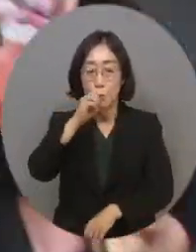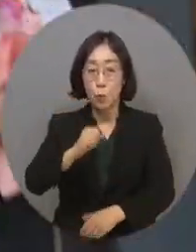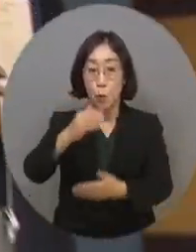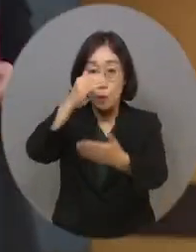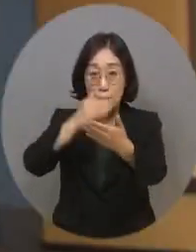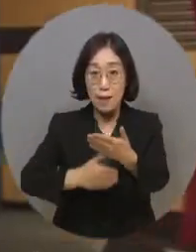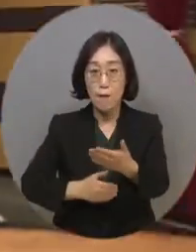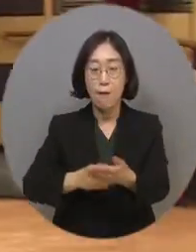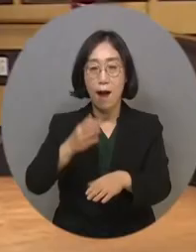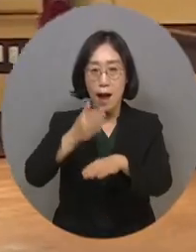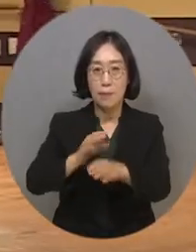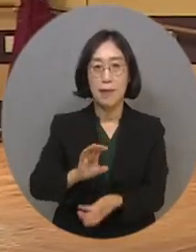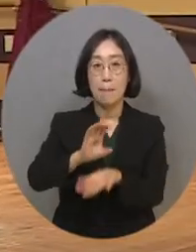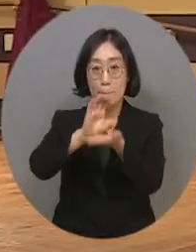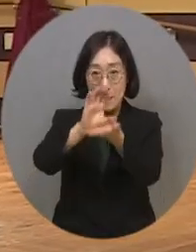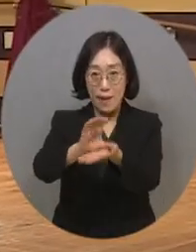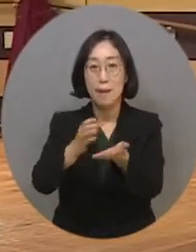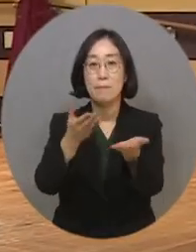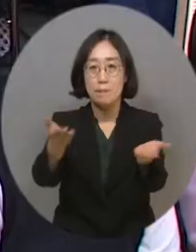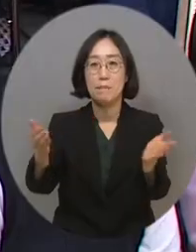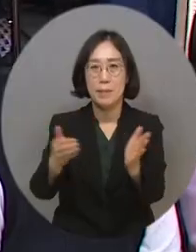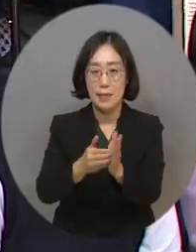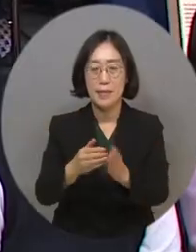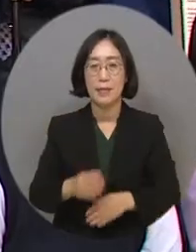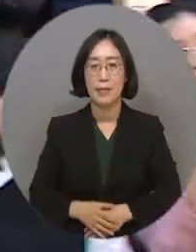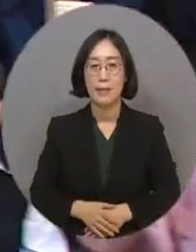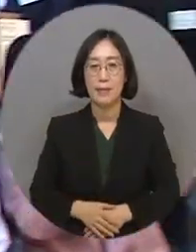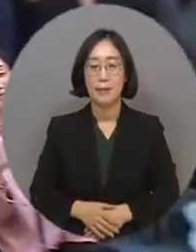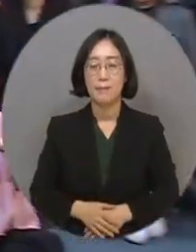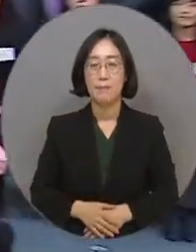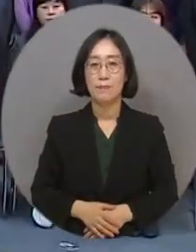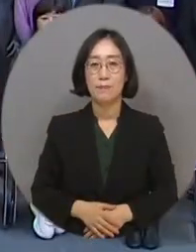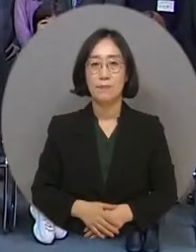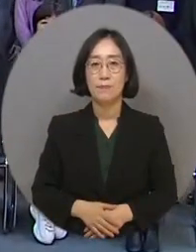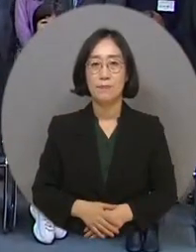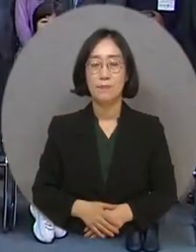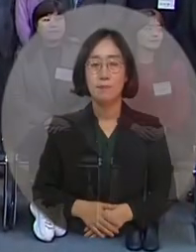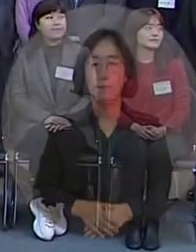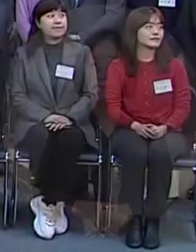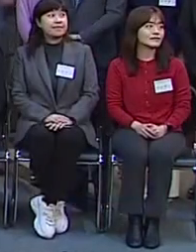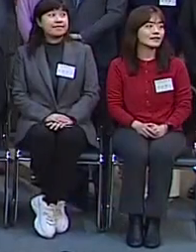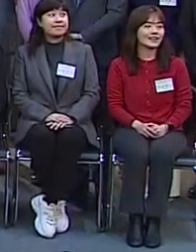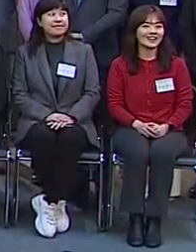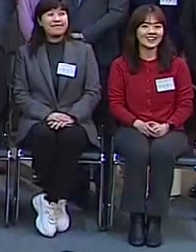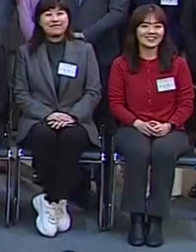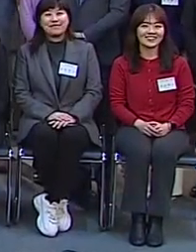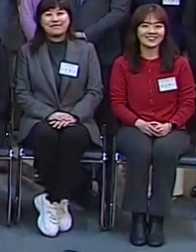감사패 등을 전하기도 했습니다. 복지TV 뉴스 김은별입니다.